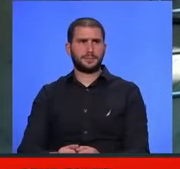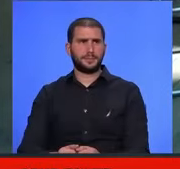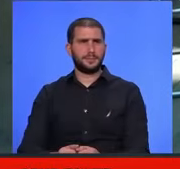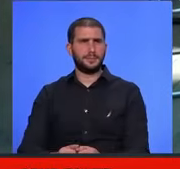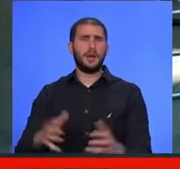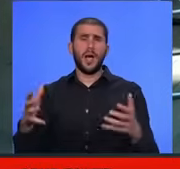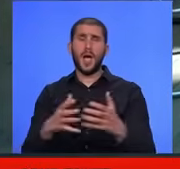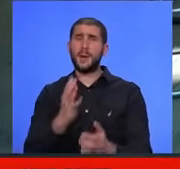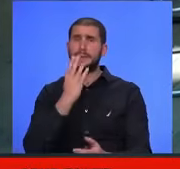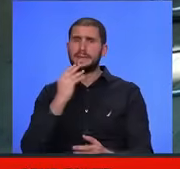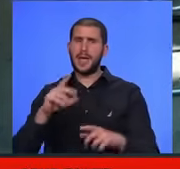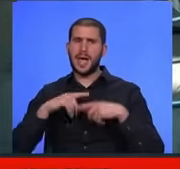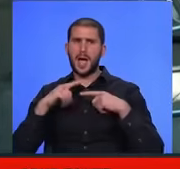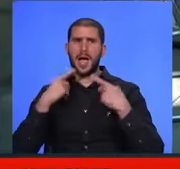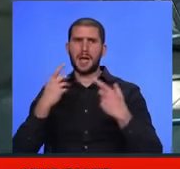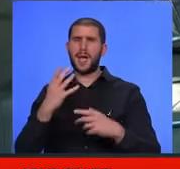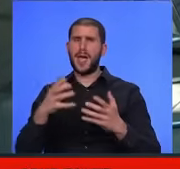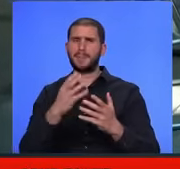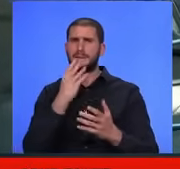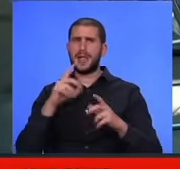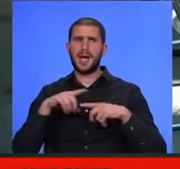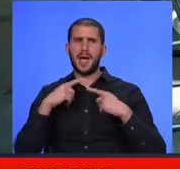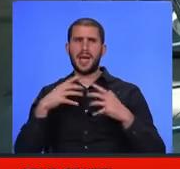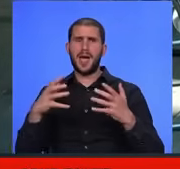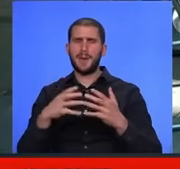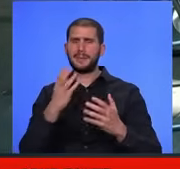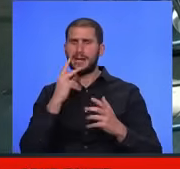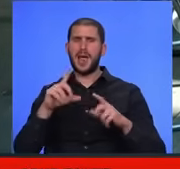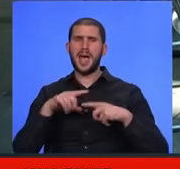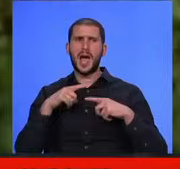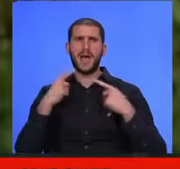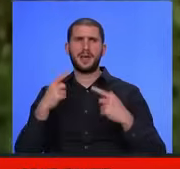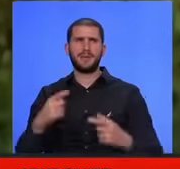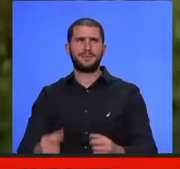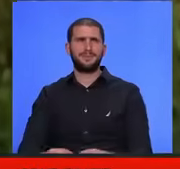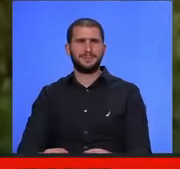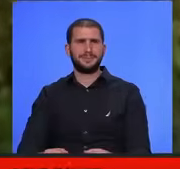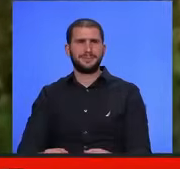ามีอิสราเอลอามีอิสราเอลอามีอิสราเอล